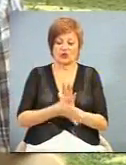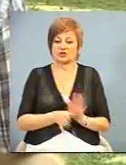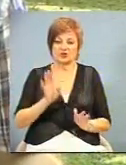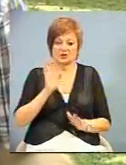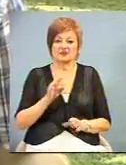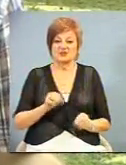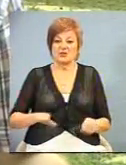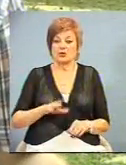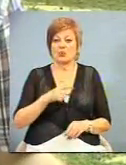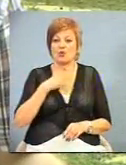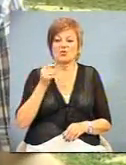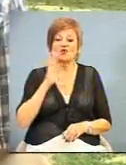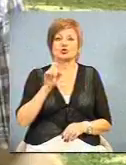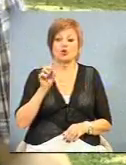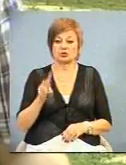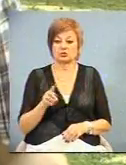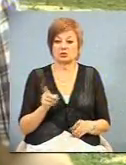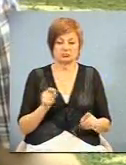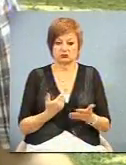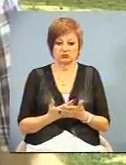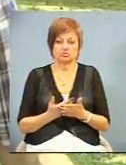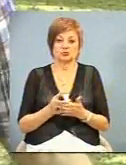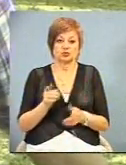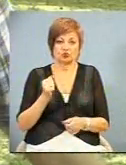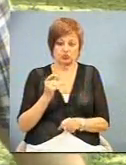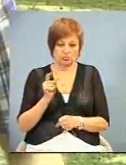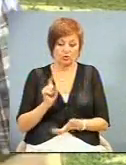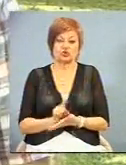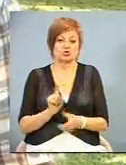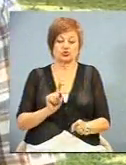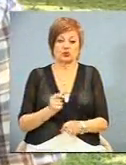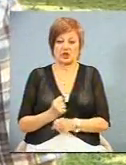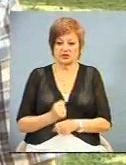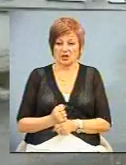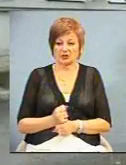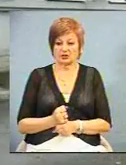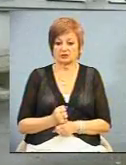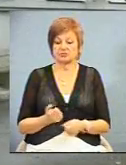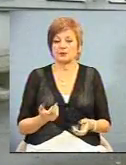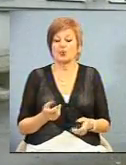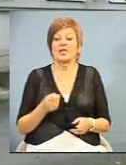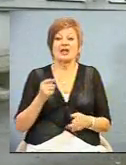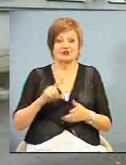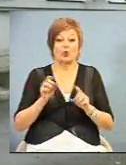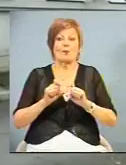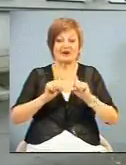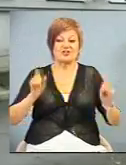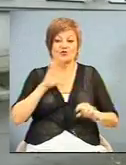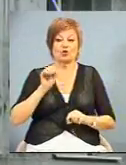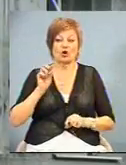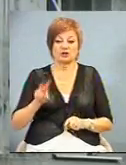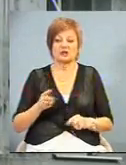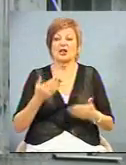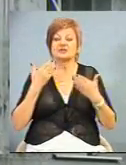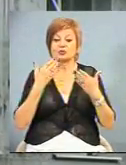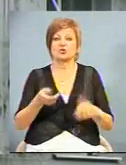кажемо міськводоканалу, що це підприємство, воно повинно заробляти, а воно просто так тринькає воду. До комунального підприємства водоканал звернувся